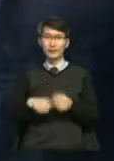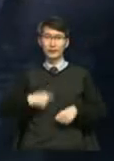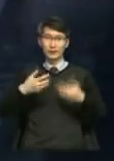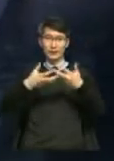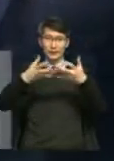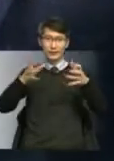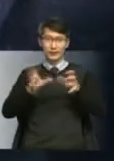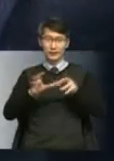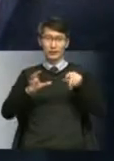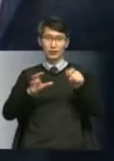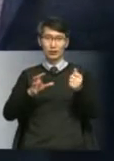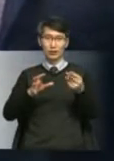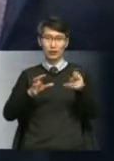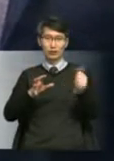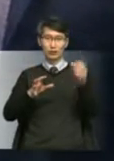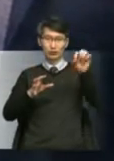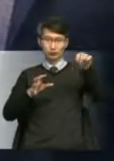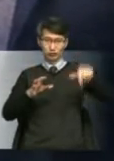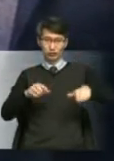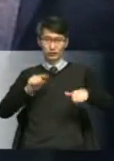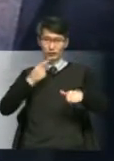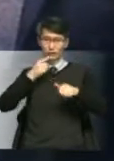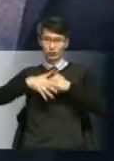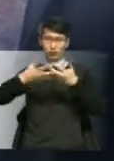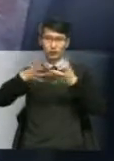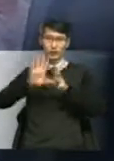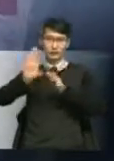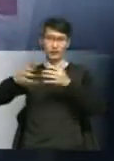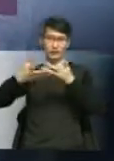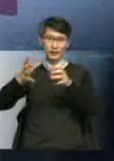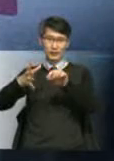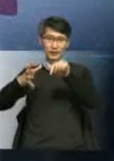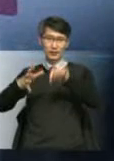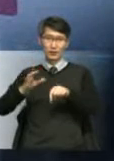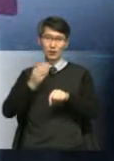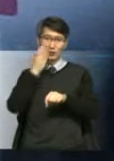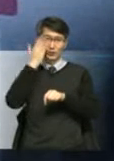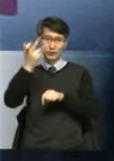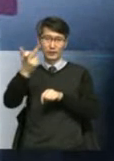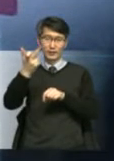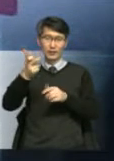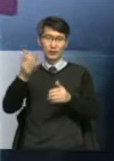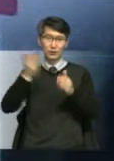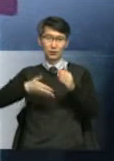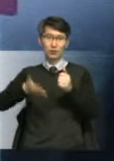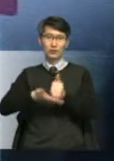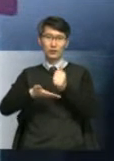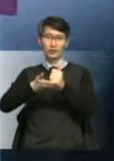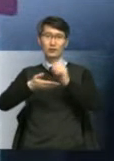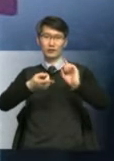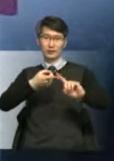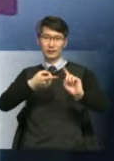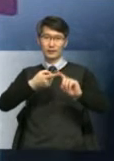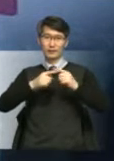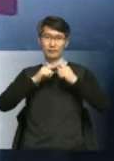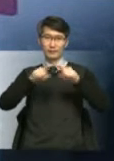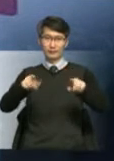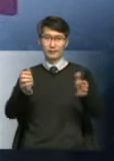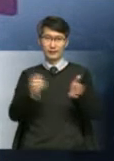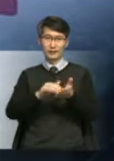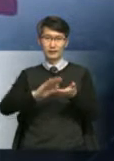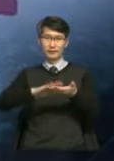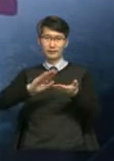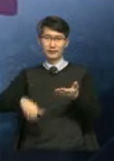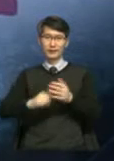정의당 소속의 정현욱 예비후보가 더불어민주당과 미래통합당의 용산 선거구 공천 결과를 공개적으로